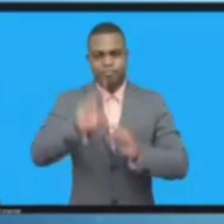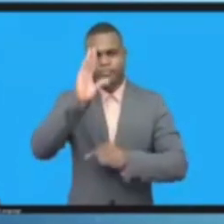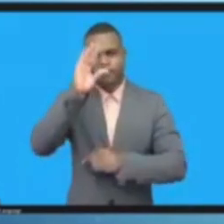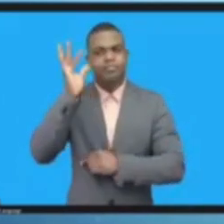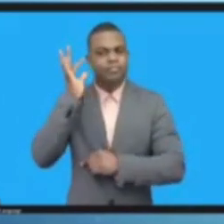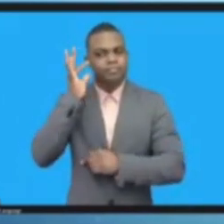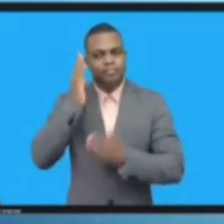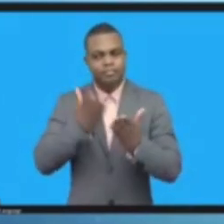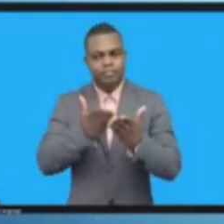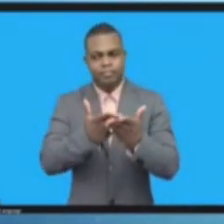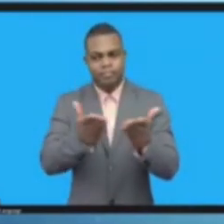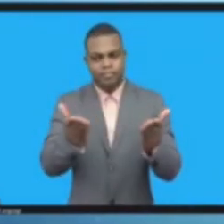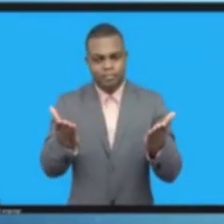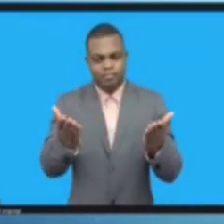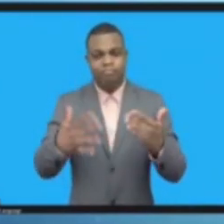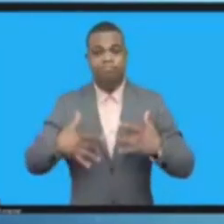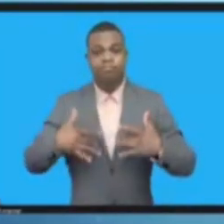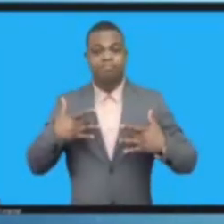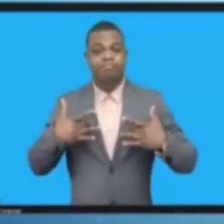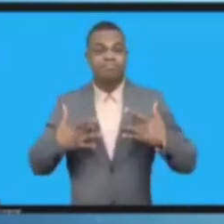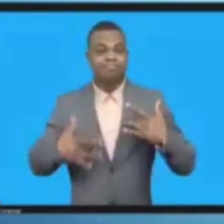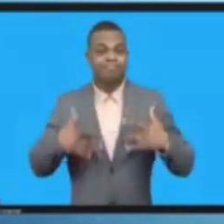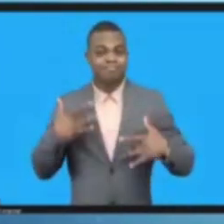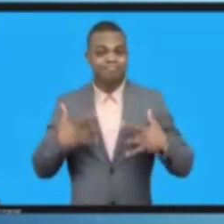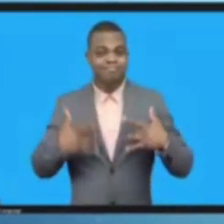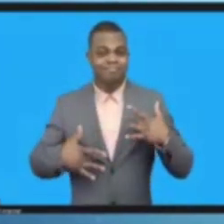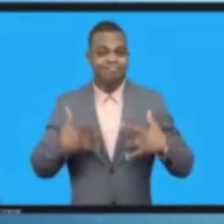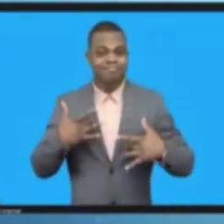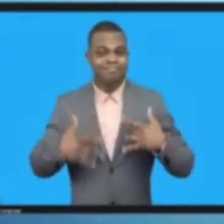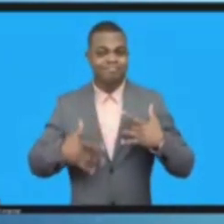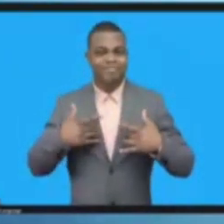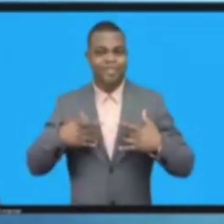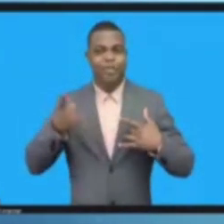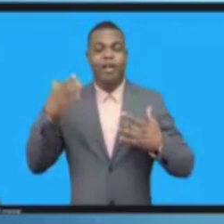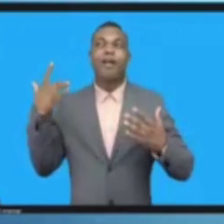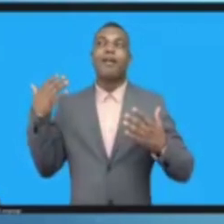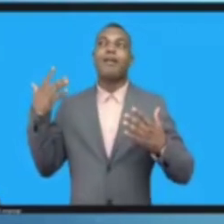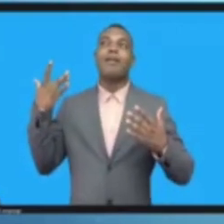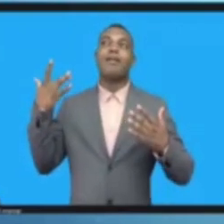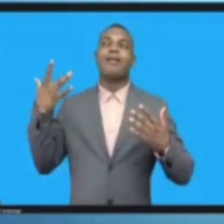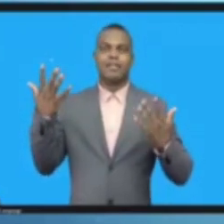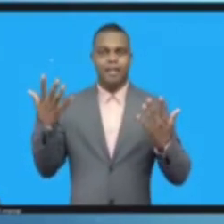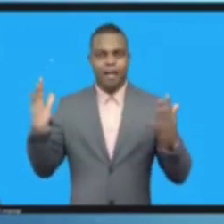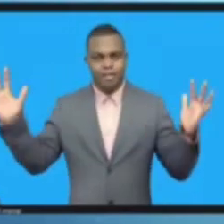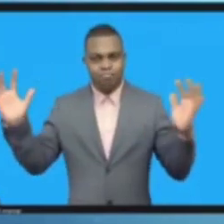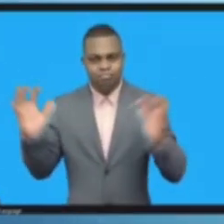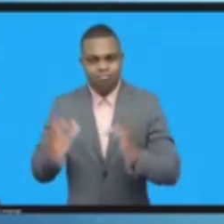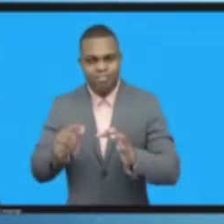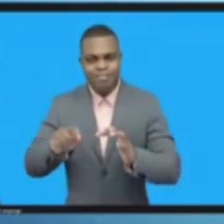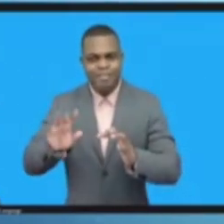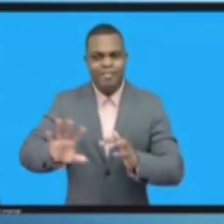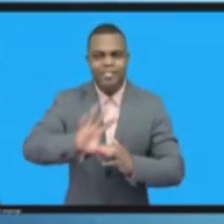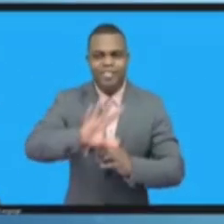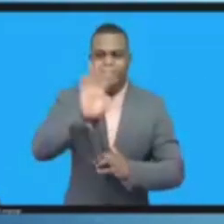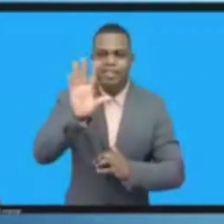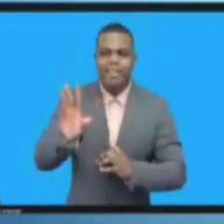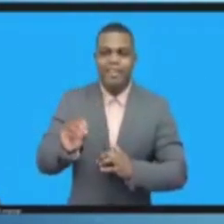je me réjouis d'être de nouveau en Afrique, le continent où le